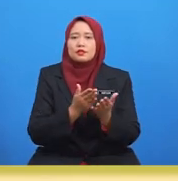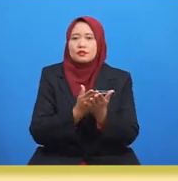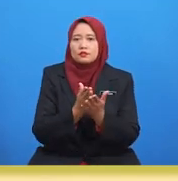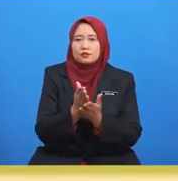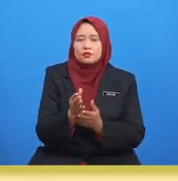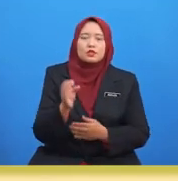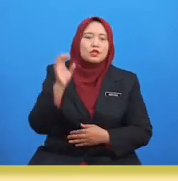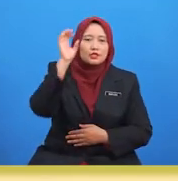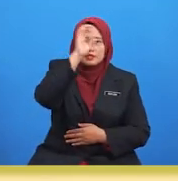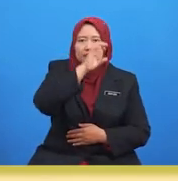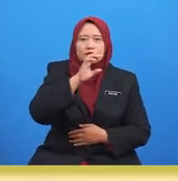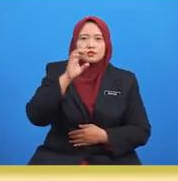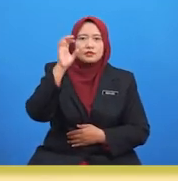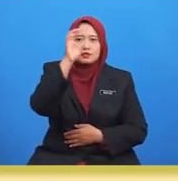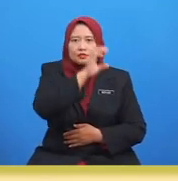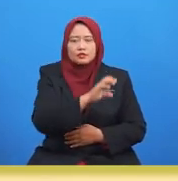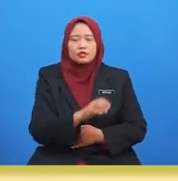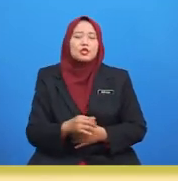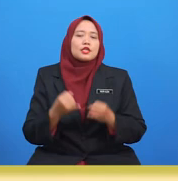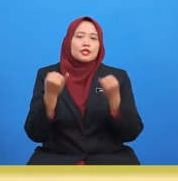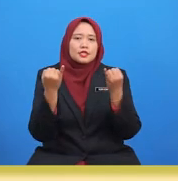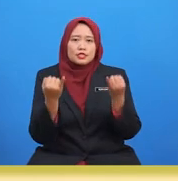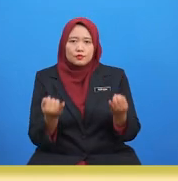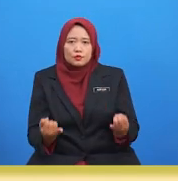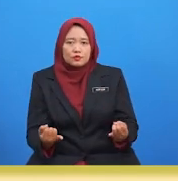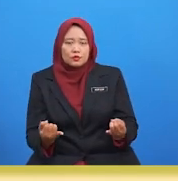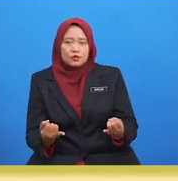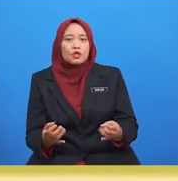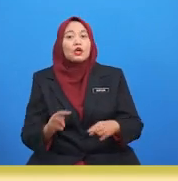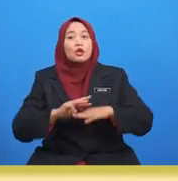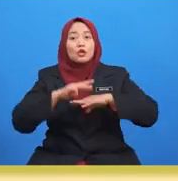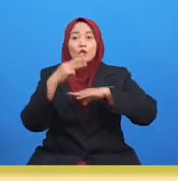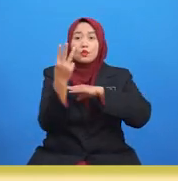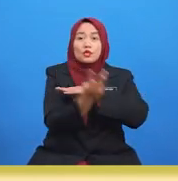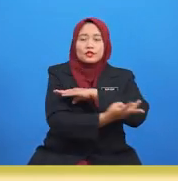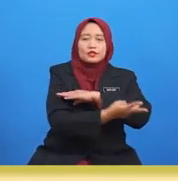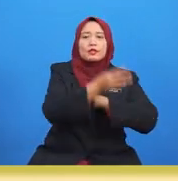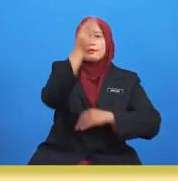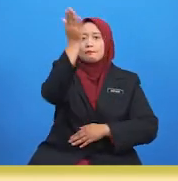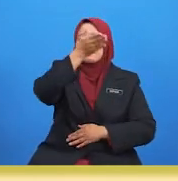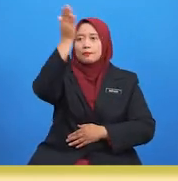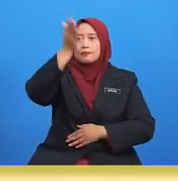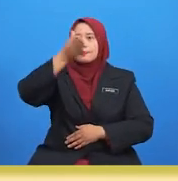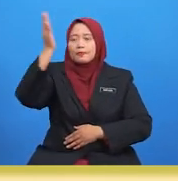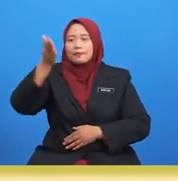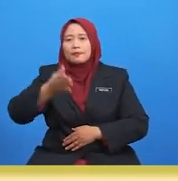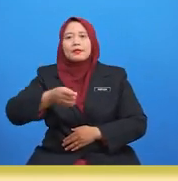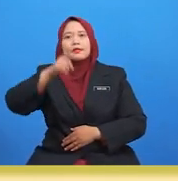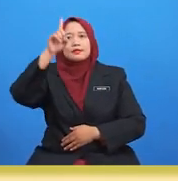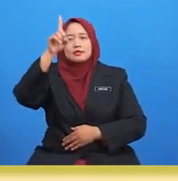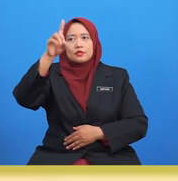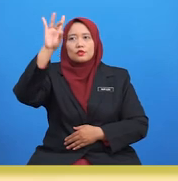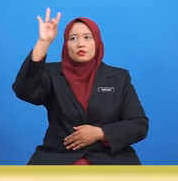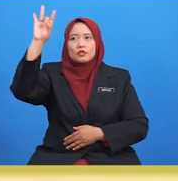Seterusnya, kita akan mencari isi padu kawasan yang belurit yang dijanakan 180